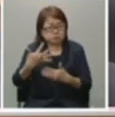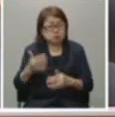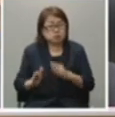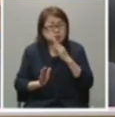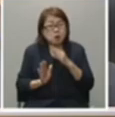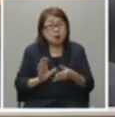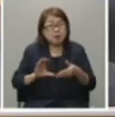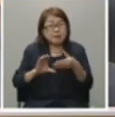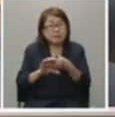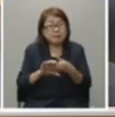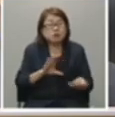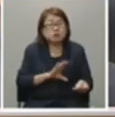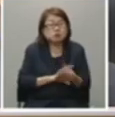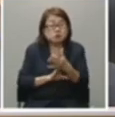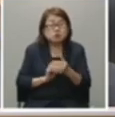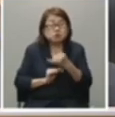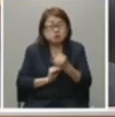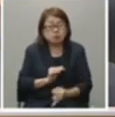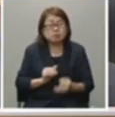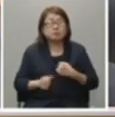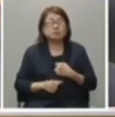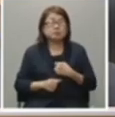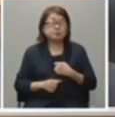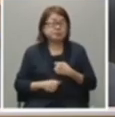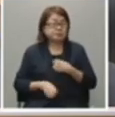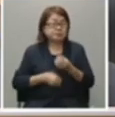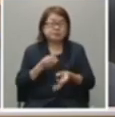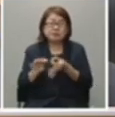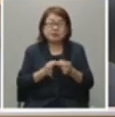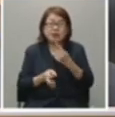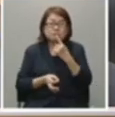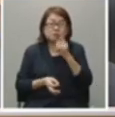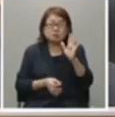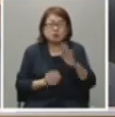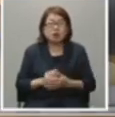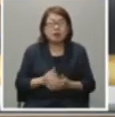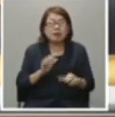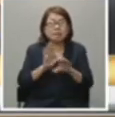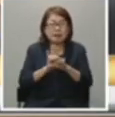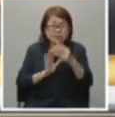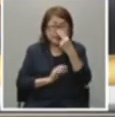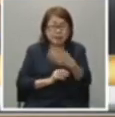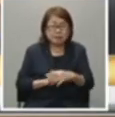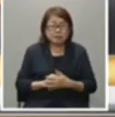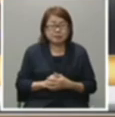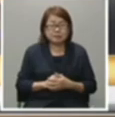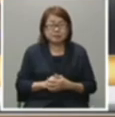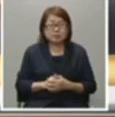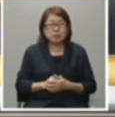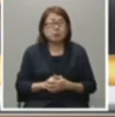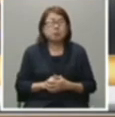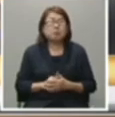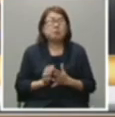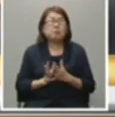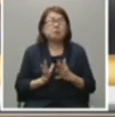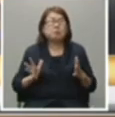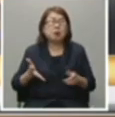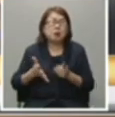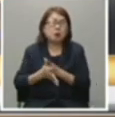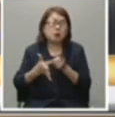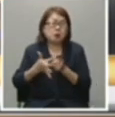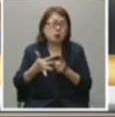แล้วดิฉันแทบไม่ต้องอภิปรายอะไรเลยเพียงแค่คลิปนี้คลิปเดียวค่ะก็มากเพียงพอที่จะทำให้เรา